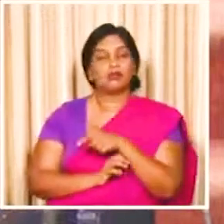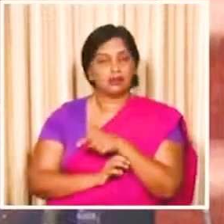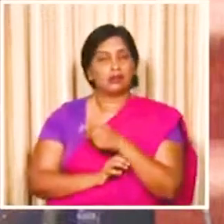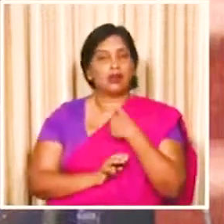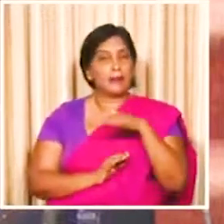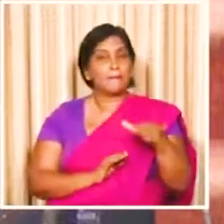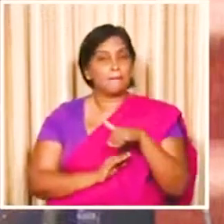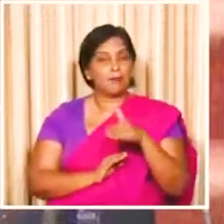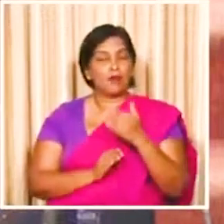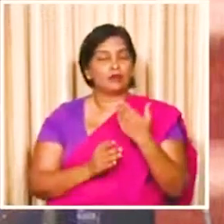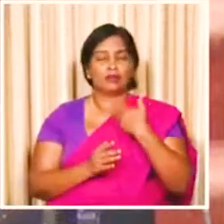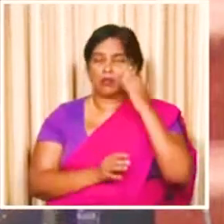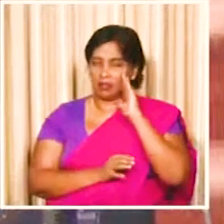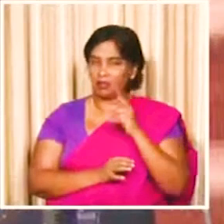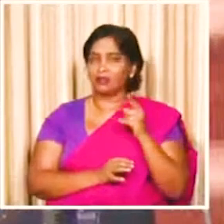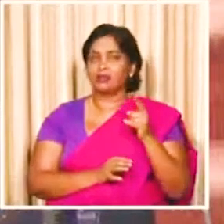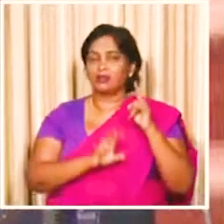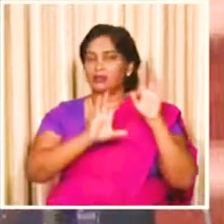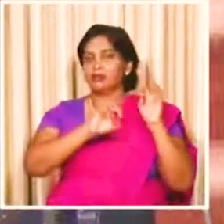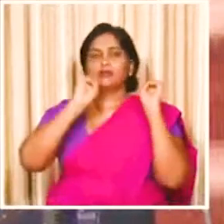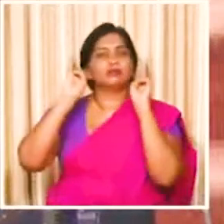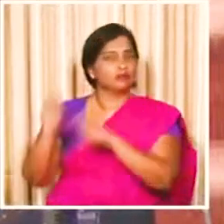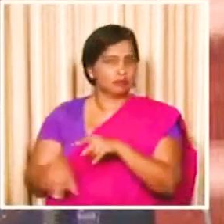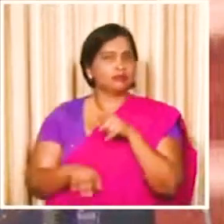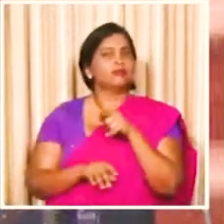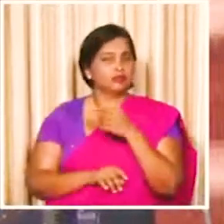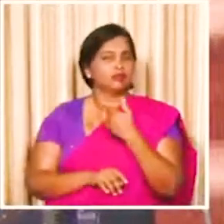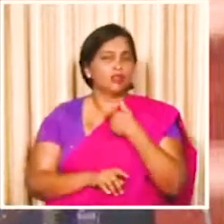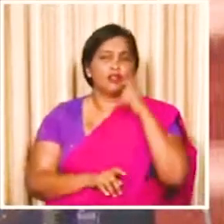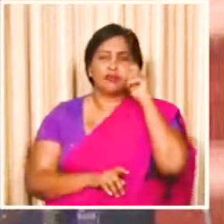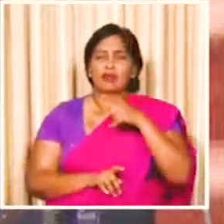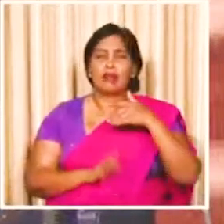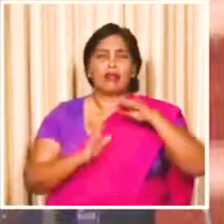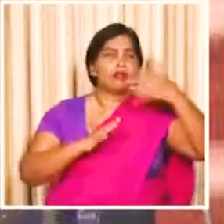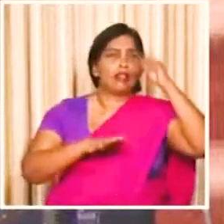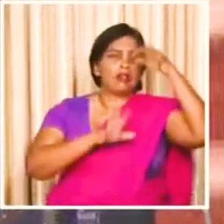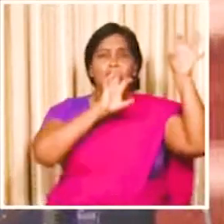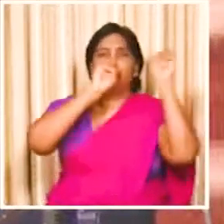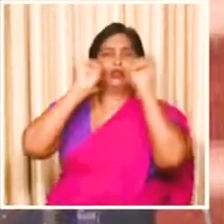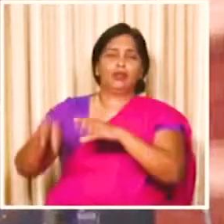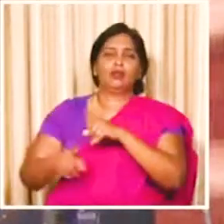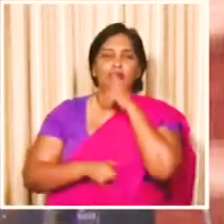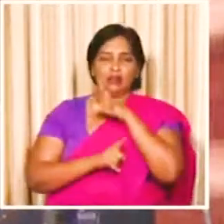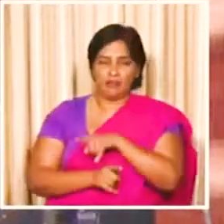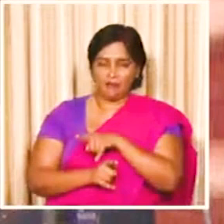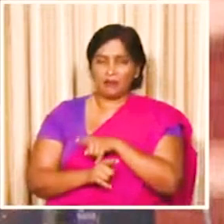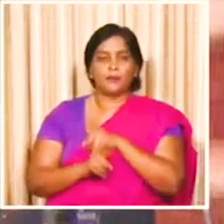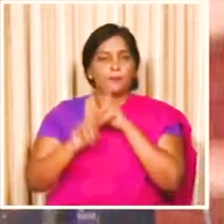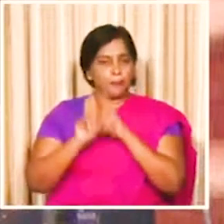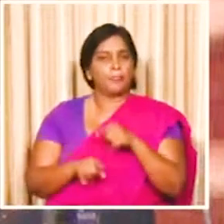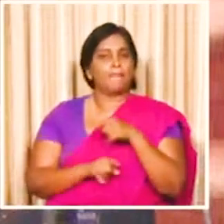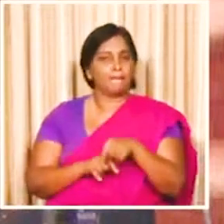ஏனென்றால் காட்டிலே அந்த யானைகள் வாழ்வதற்கான வசதிகள் இப்பொழுது, அது பொருளாதார பிரச்சனை